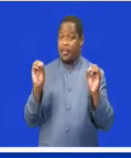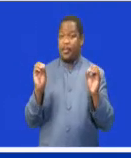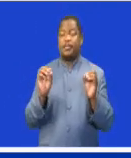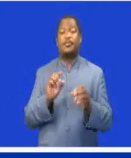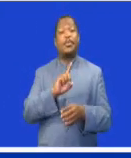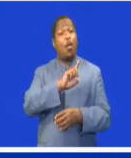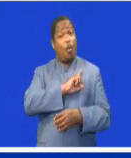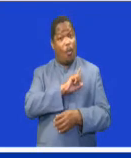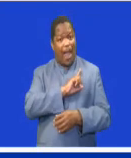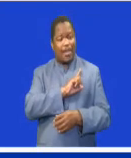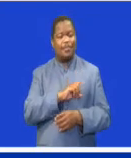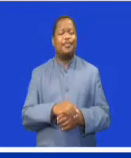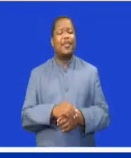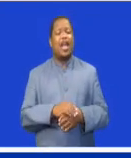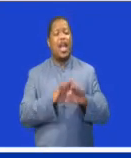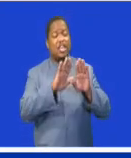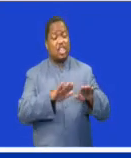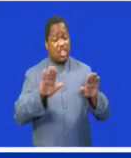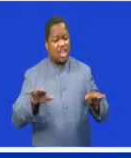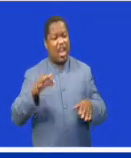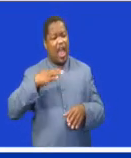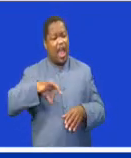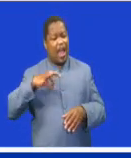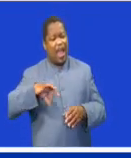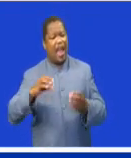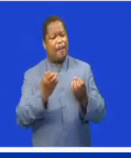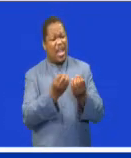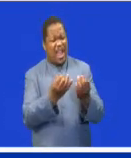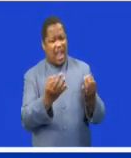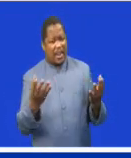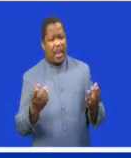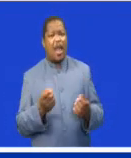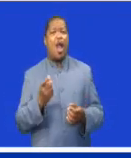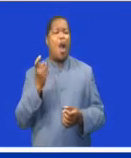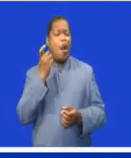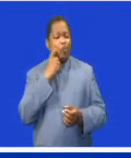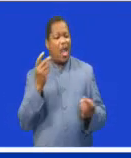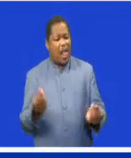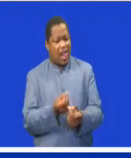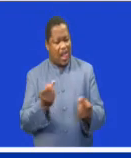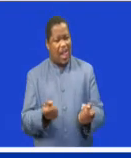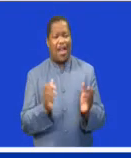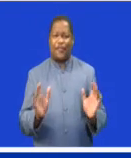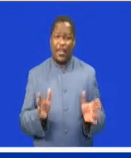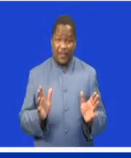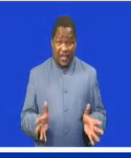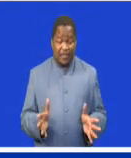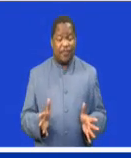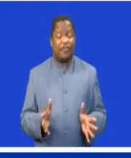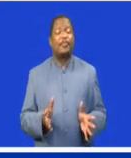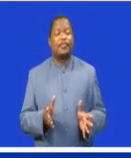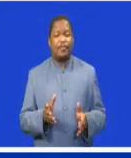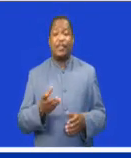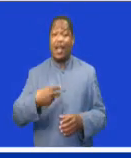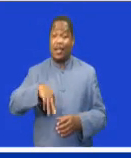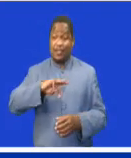babo abakabuyeli ikakhulu bantwana bemantombadana ngokuthi sebakhulelwe. Bekunene sithi ke